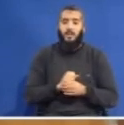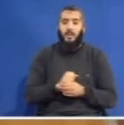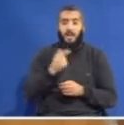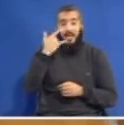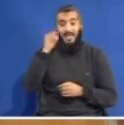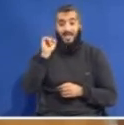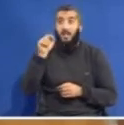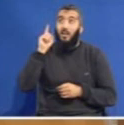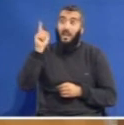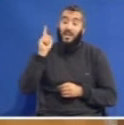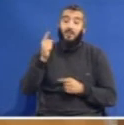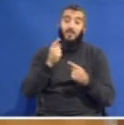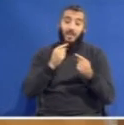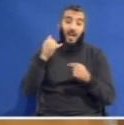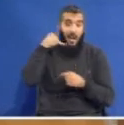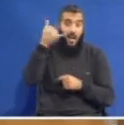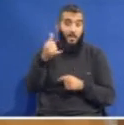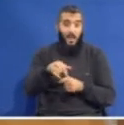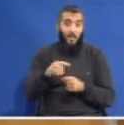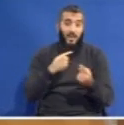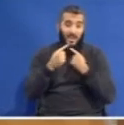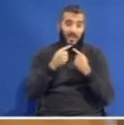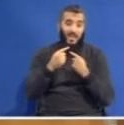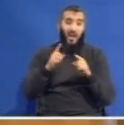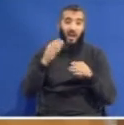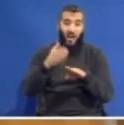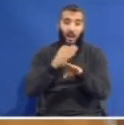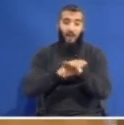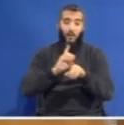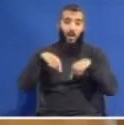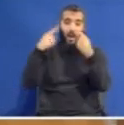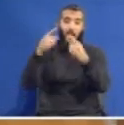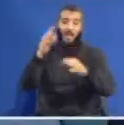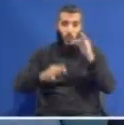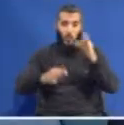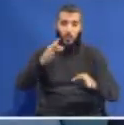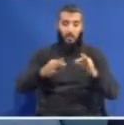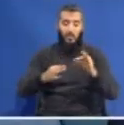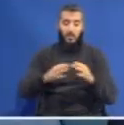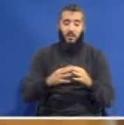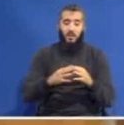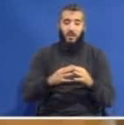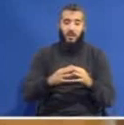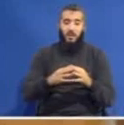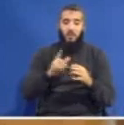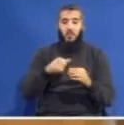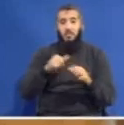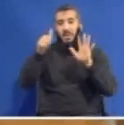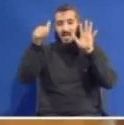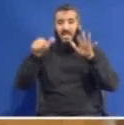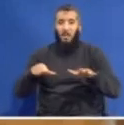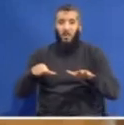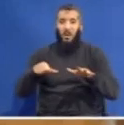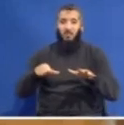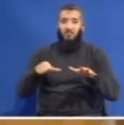شاورتنا قبل رفع القضيه ربما نقولها تريثي شويه، ما تستعجليش امرك، يعني ست شهور ولا ما